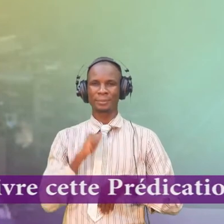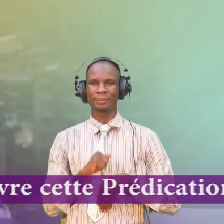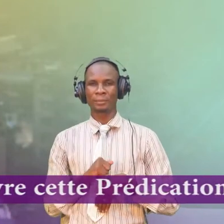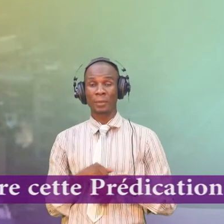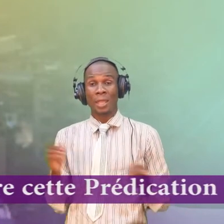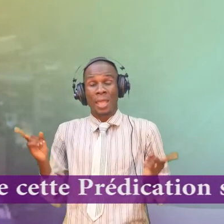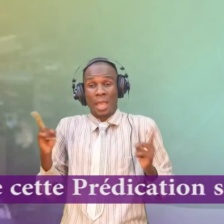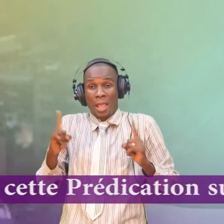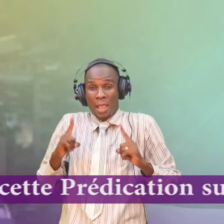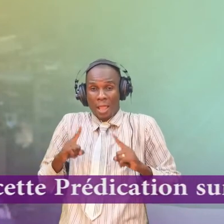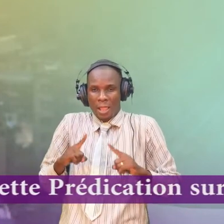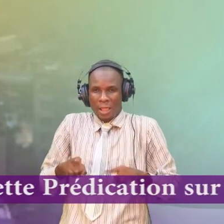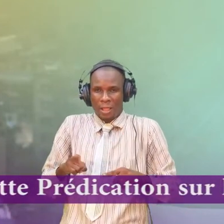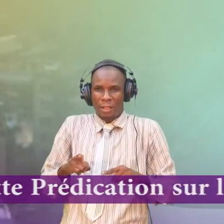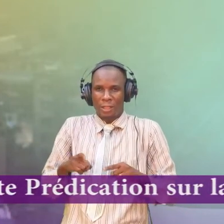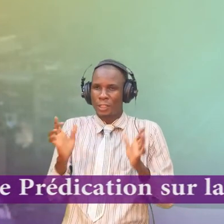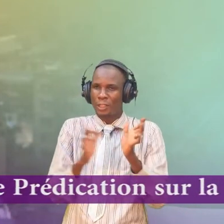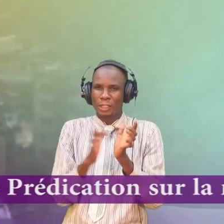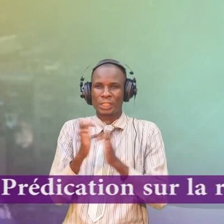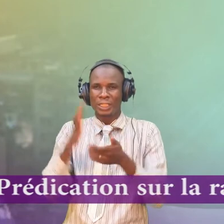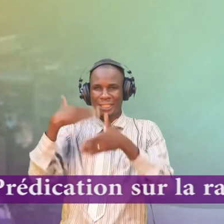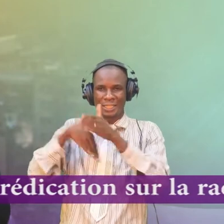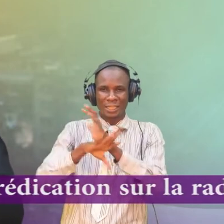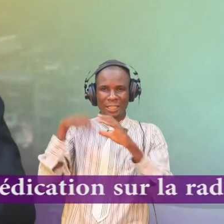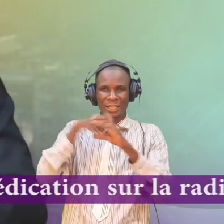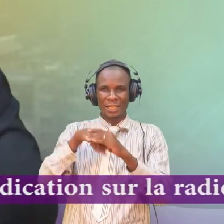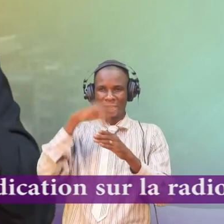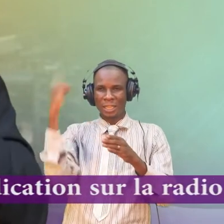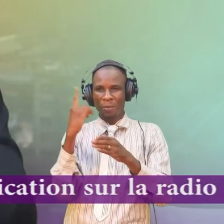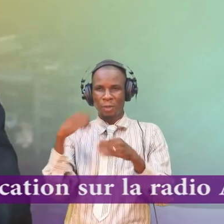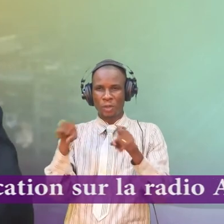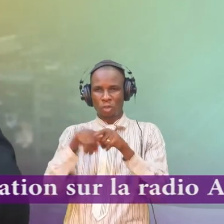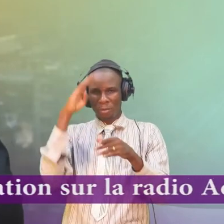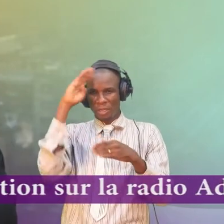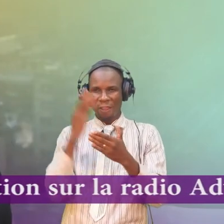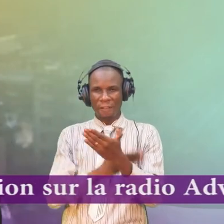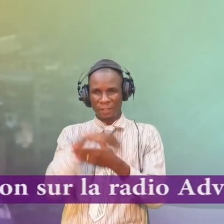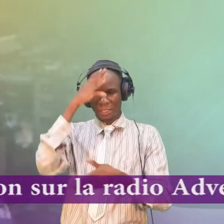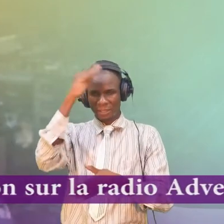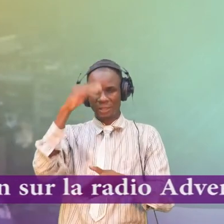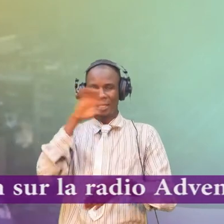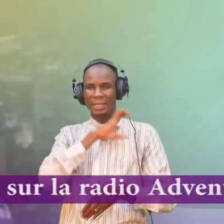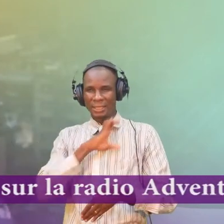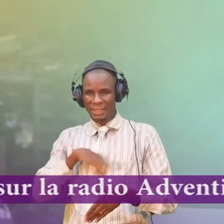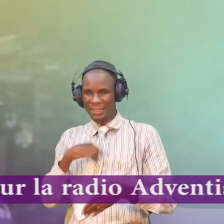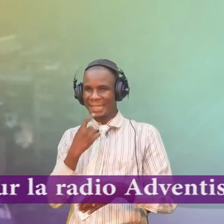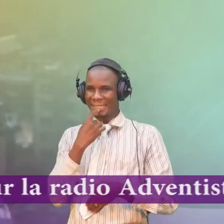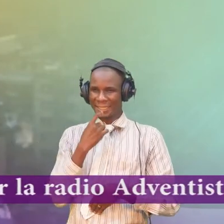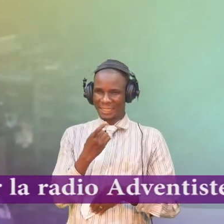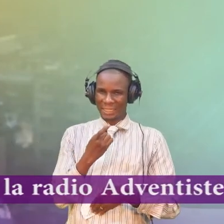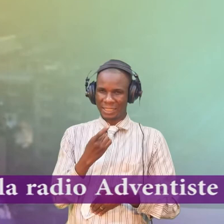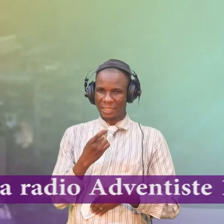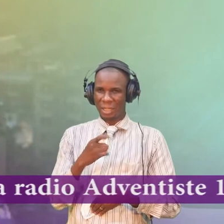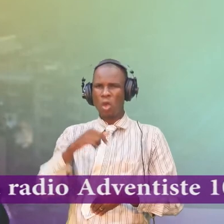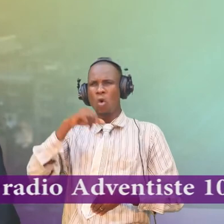Ili uadui ule uweze kumalizika. Ndio maana Yesu Kristo alikuja kutimiza kazi hiyo. Lisons ce